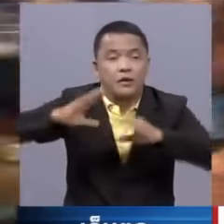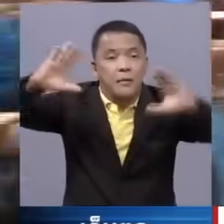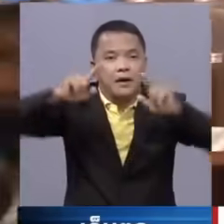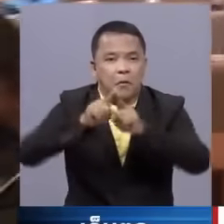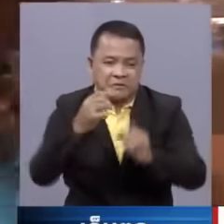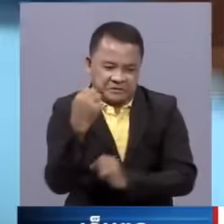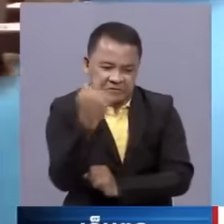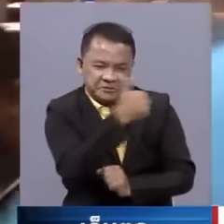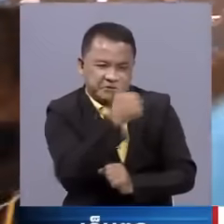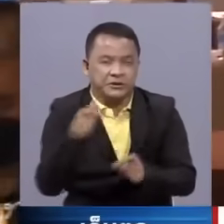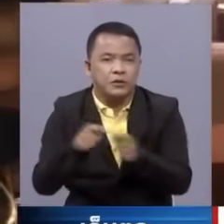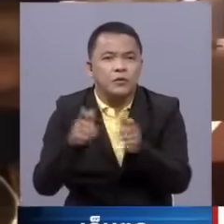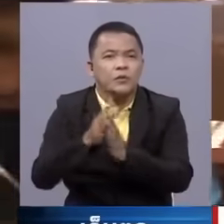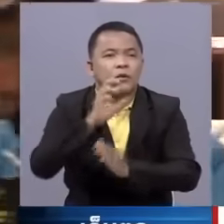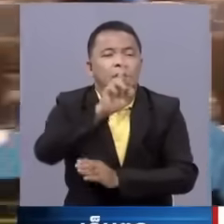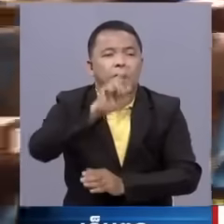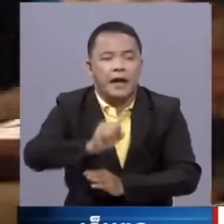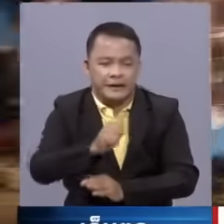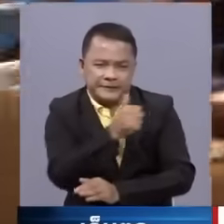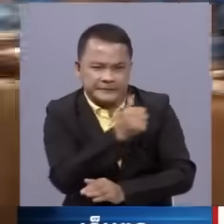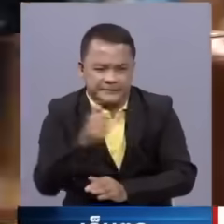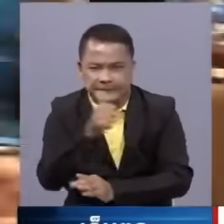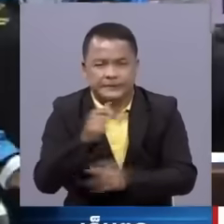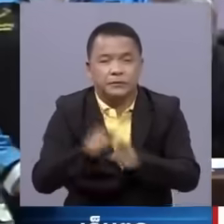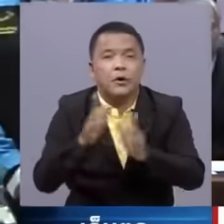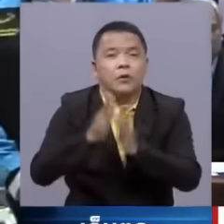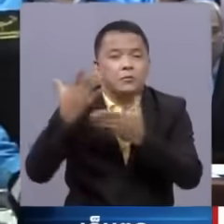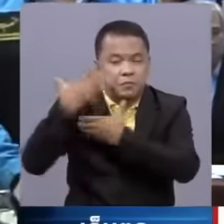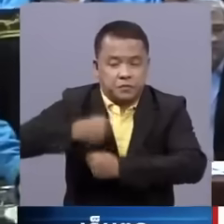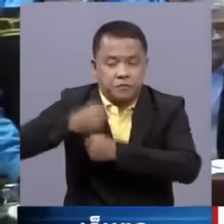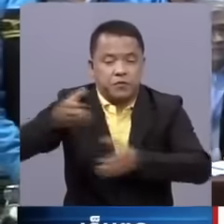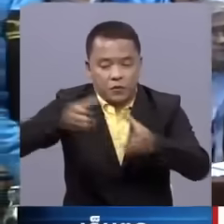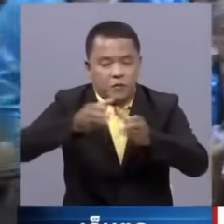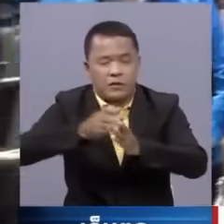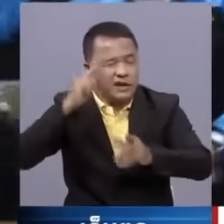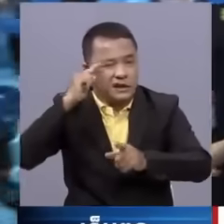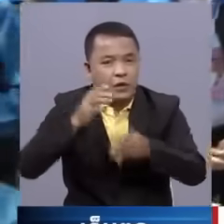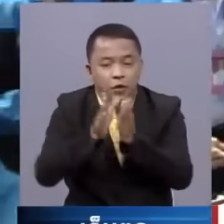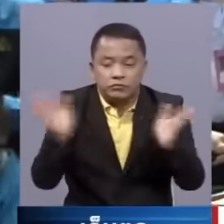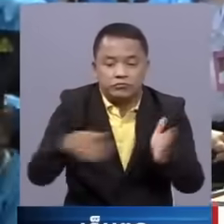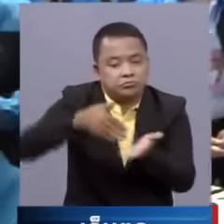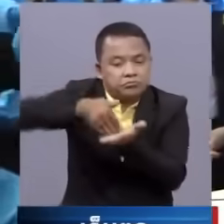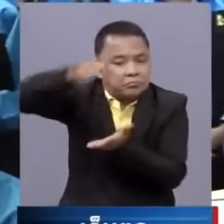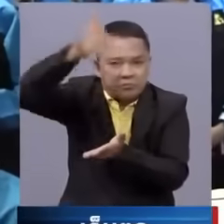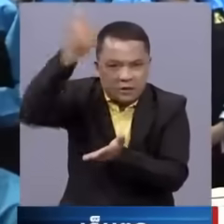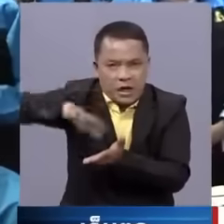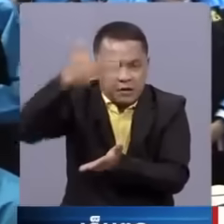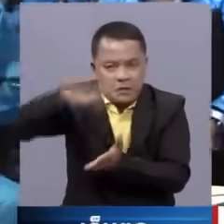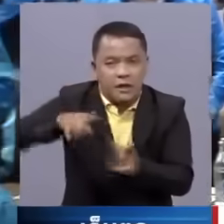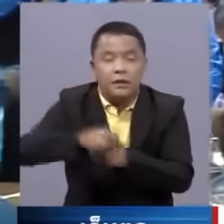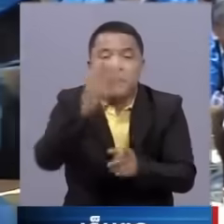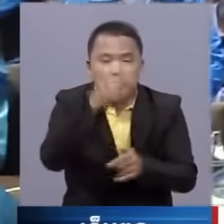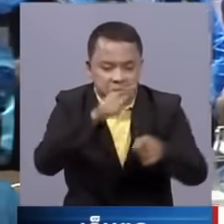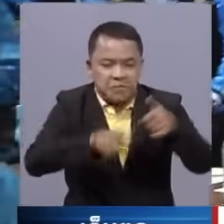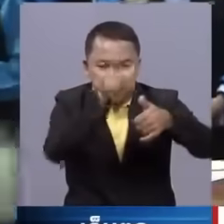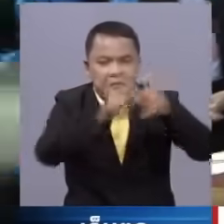ก็ถือว่าแข็งแกร่งเกมในสภาก็ไม่เป็นรองใครแล้วพรรคประชาธิปัตย์เองก็ไม่สามารถขับคนเหล่านี้ออกจากพักได้เพราะ